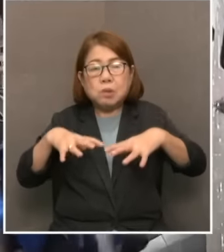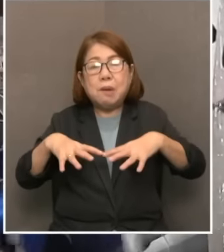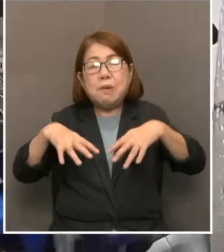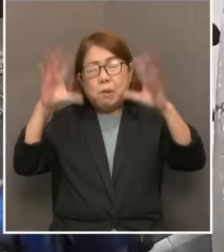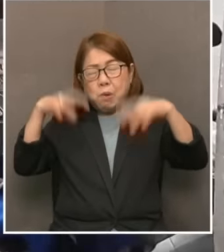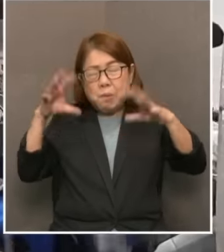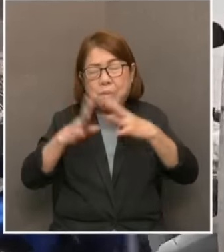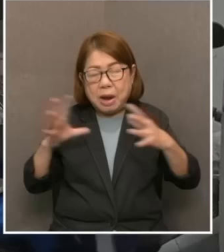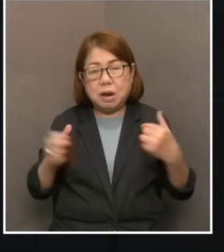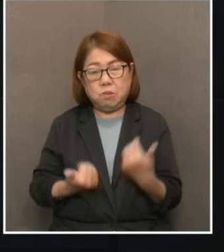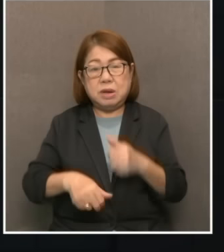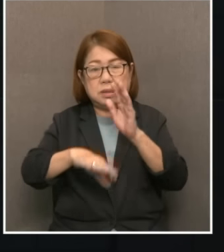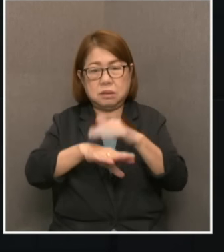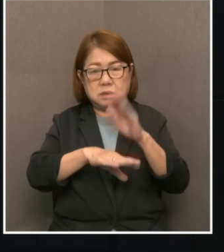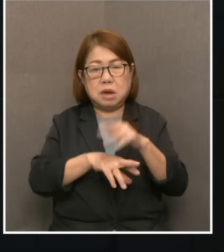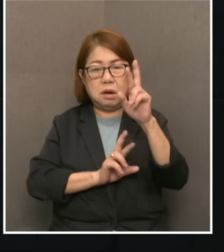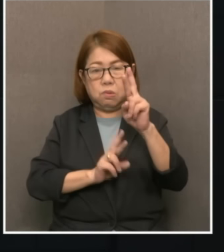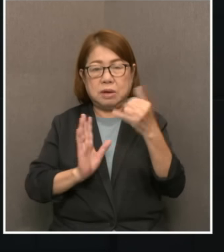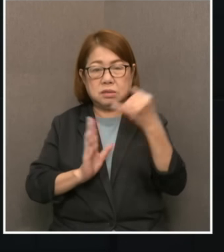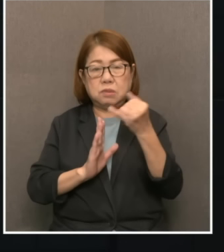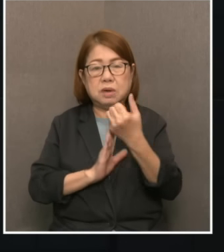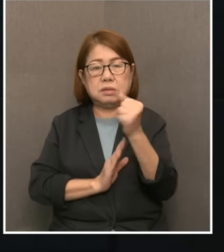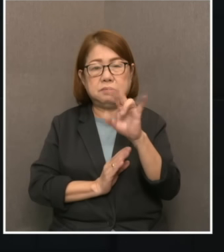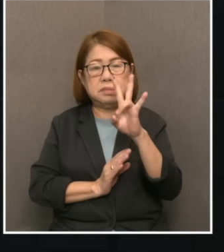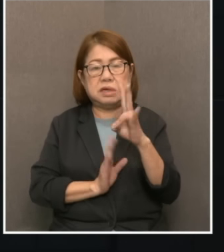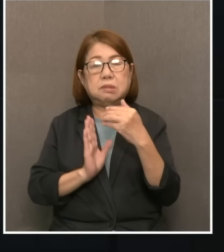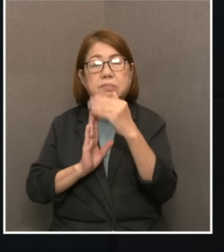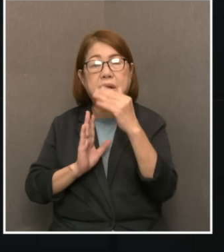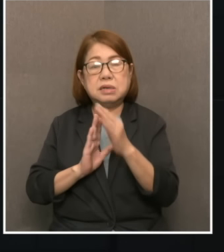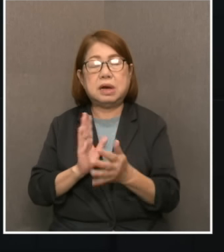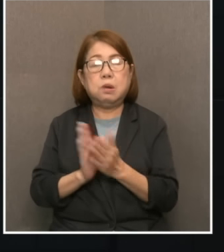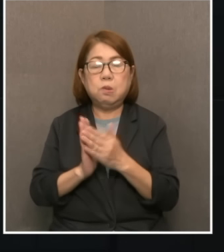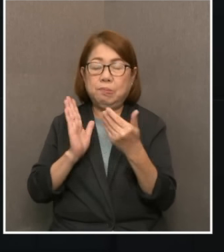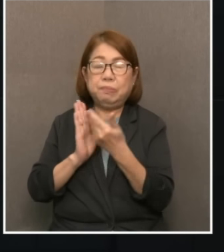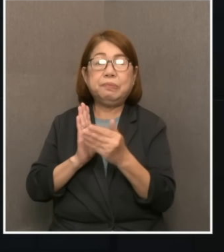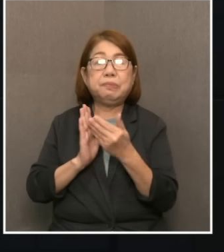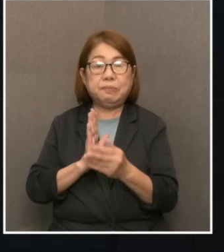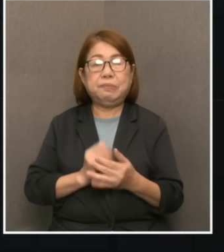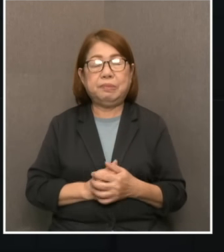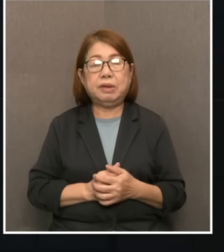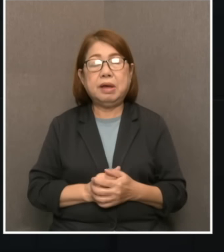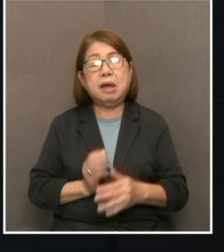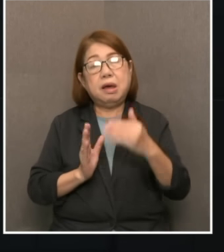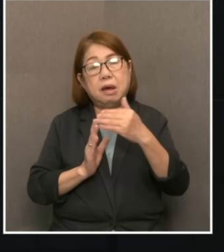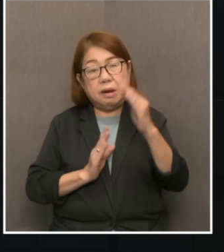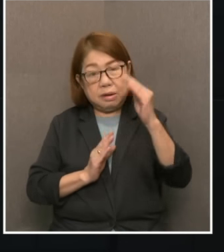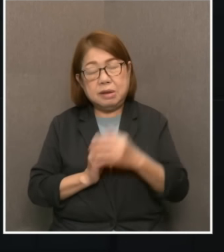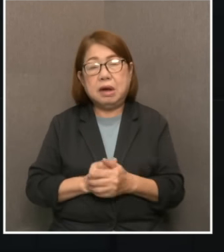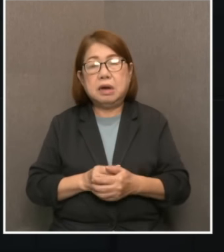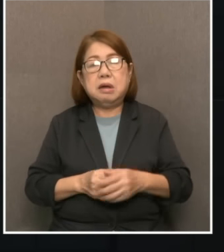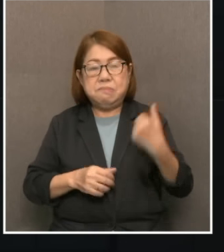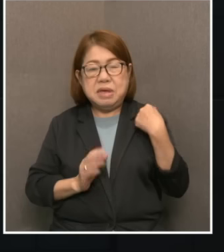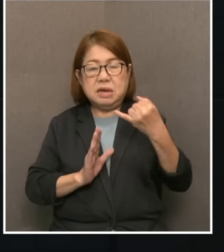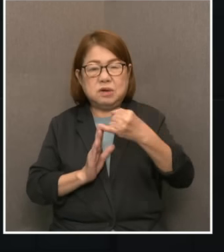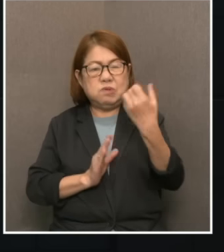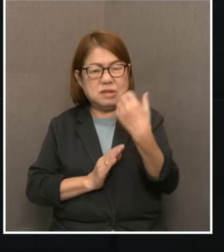อนพนที่เสียงฝนตกหนักบังแห่ง 17 จัวัดในพ้ที่ ผ้ฆเหนือและ้าตวนอกเฉียเหนือภาฆเหนือเสยงฝนตกหนัก 10 จังวัด